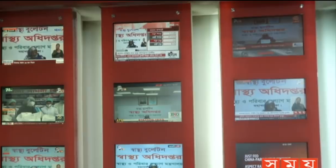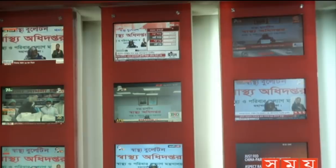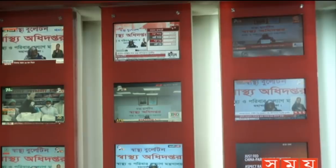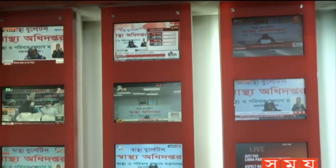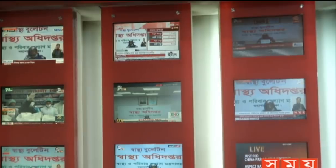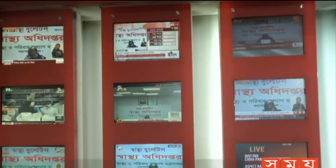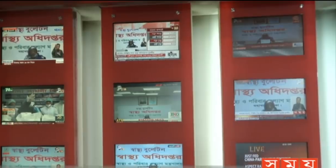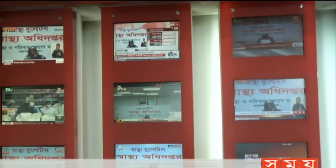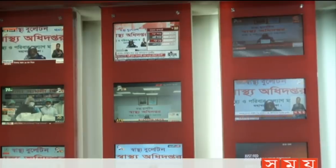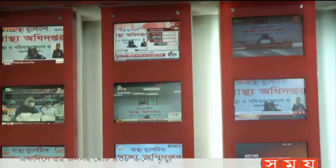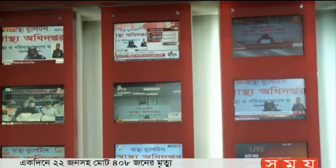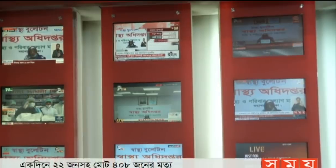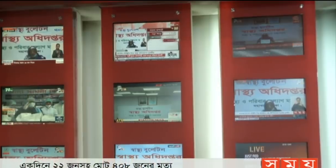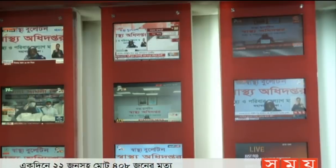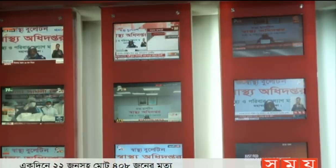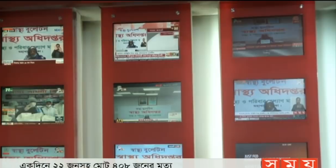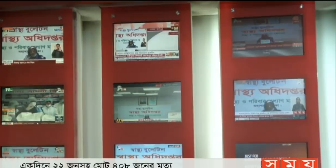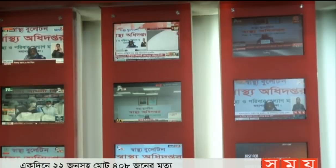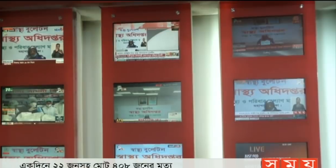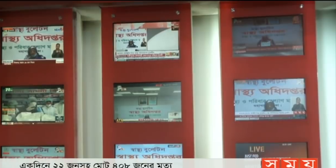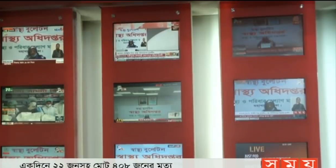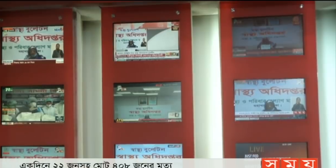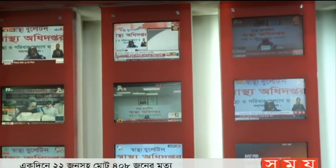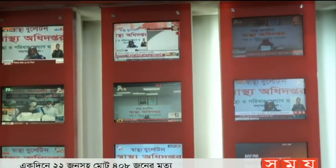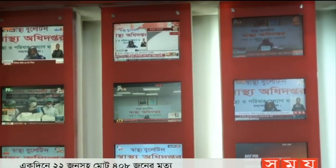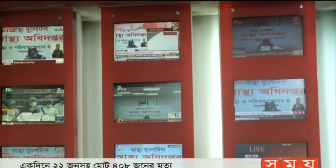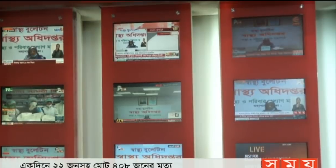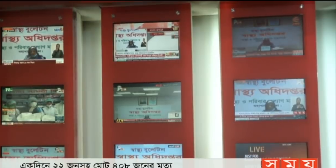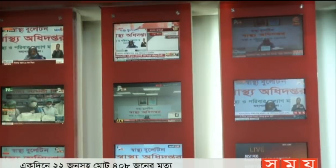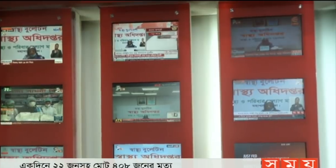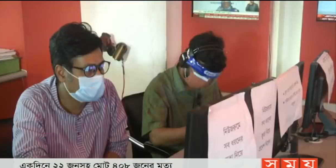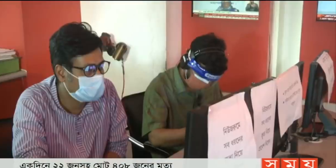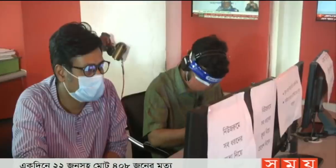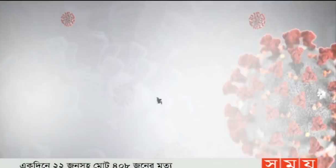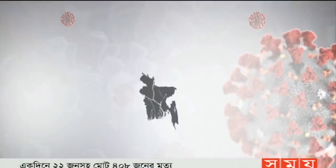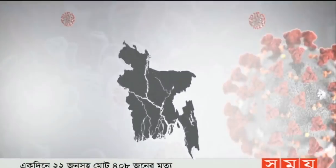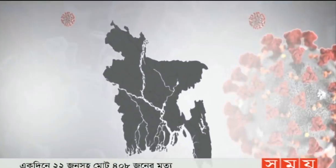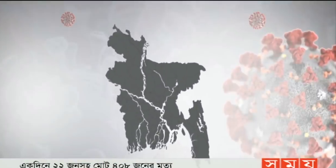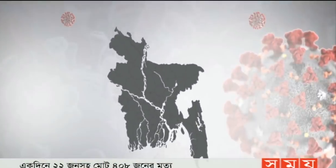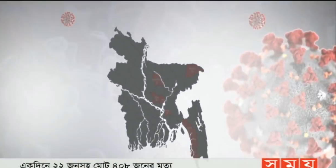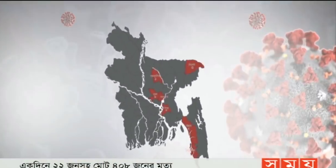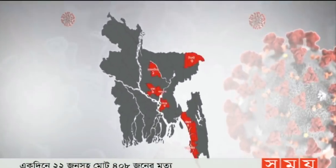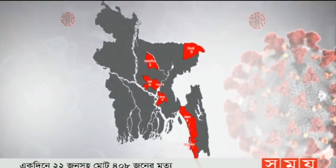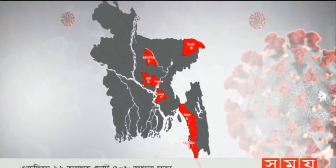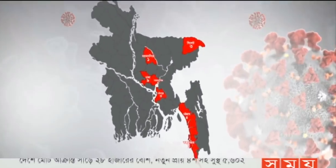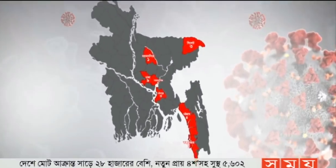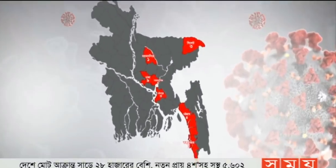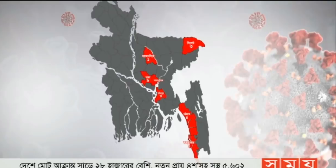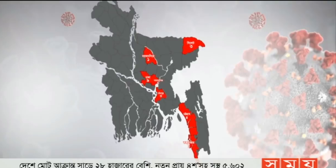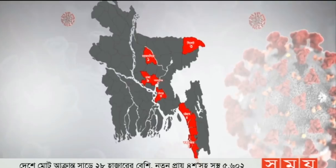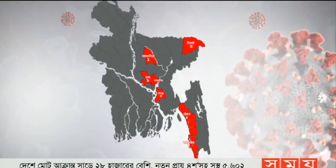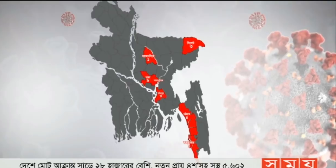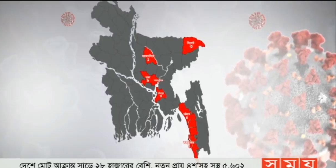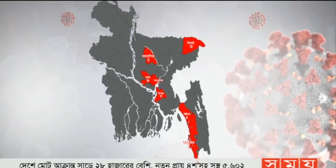408 জন। আগে মৃতের তালিকায় ঢাকার প্রাধান্য থাকলেও এখন দেশের বিভিন্ন স্থানে প্রাণহানি ঘটছে। শেষ 24 ঘন্টায় ঢাকার